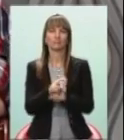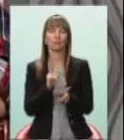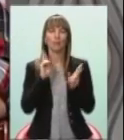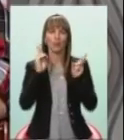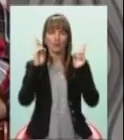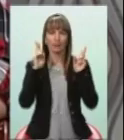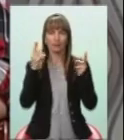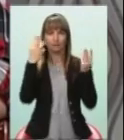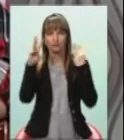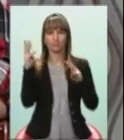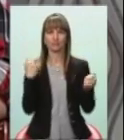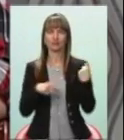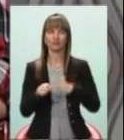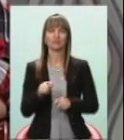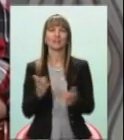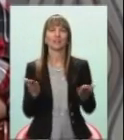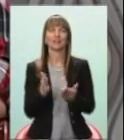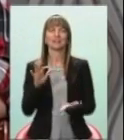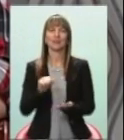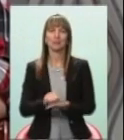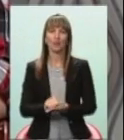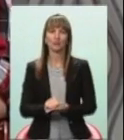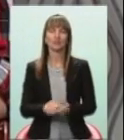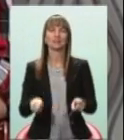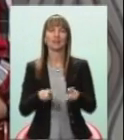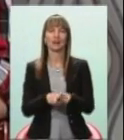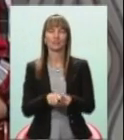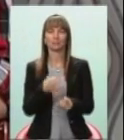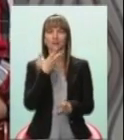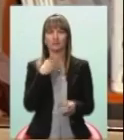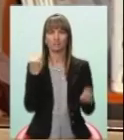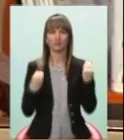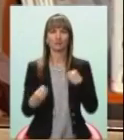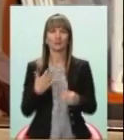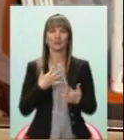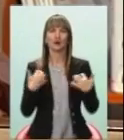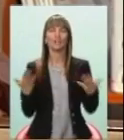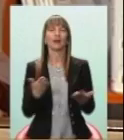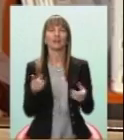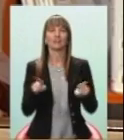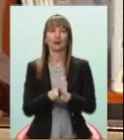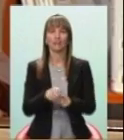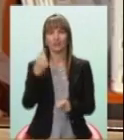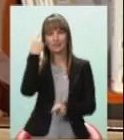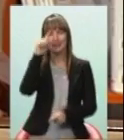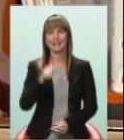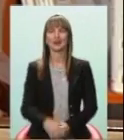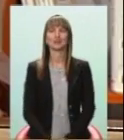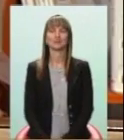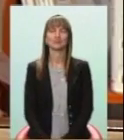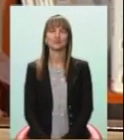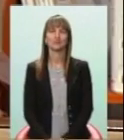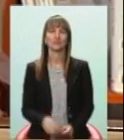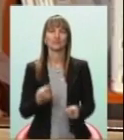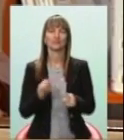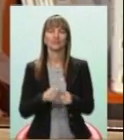стилістів, модельєрів, ну, які, власне, займаються таким іміджем наших тваринок. Як ти вважаєш, як така взагалі ідея?